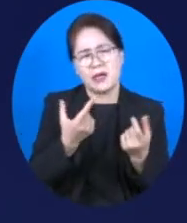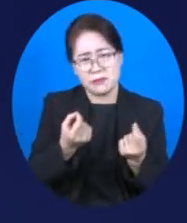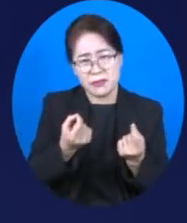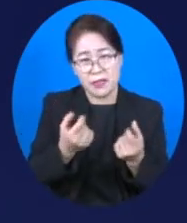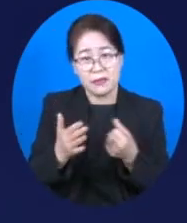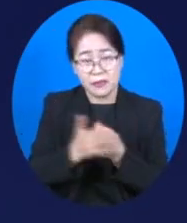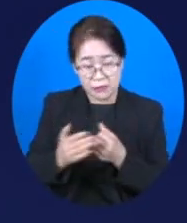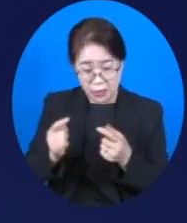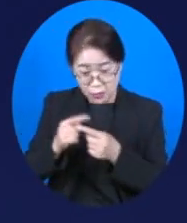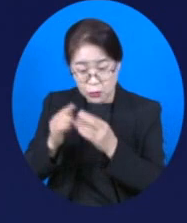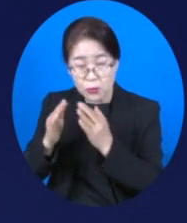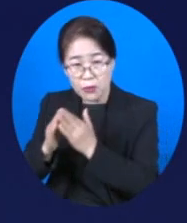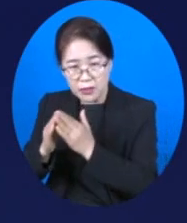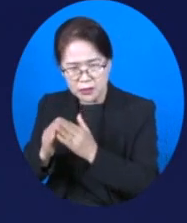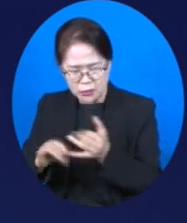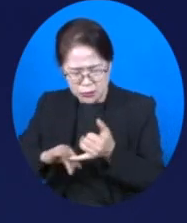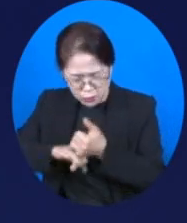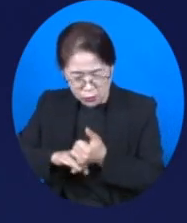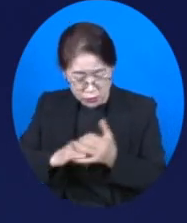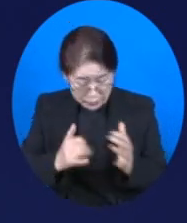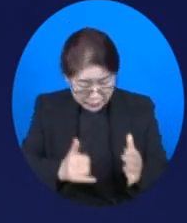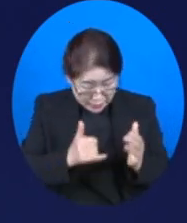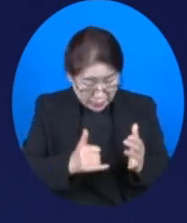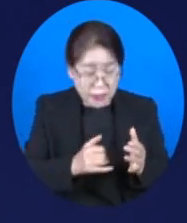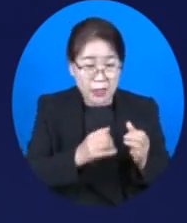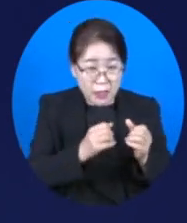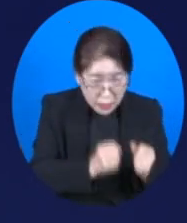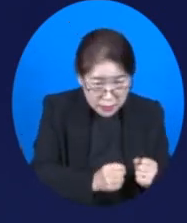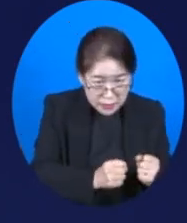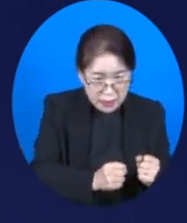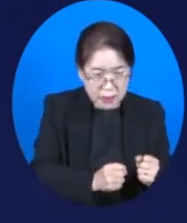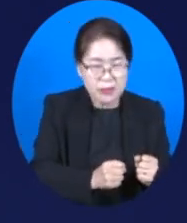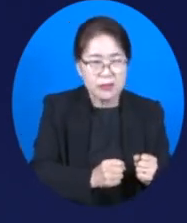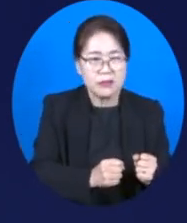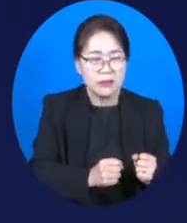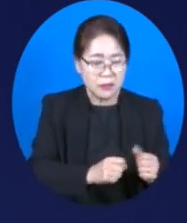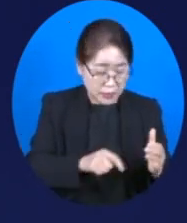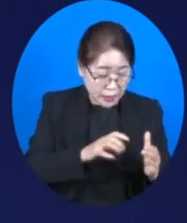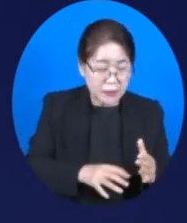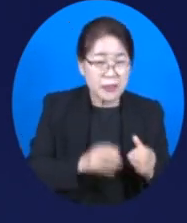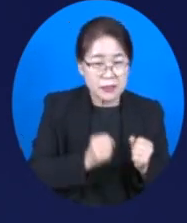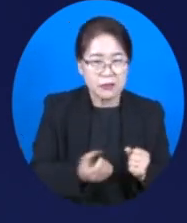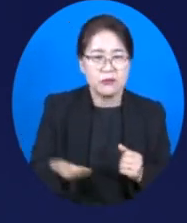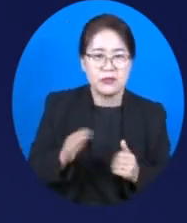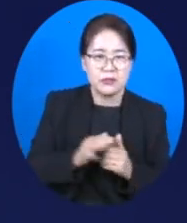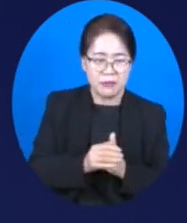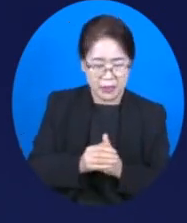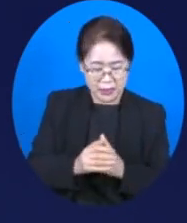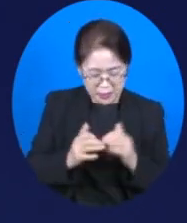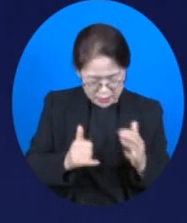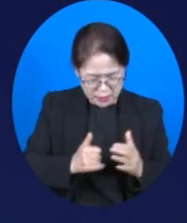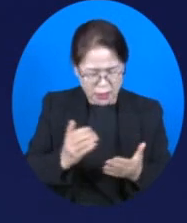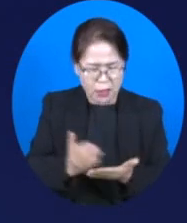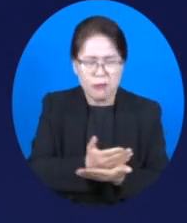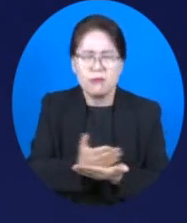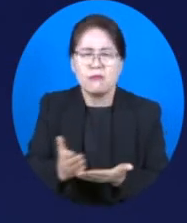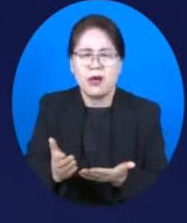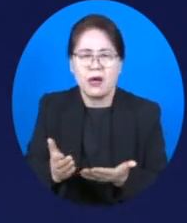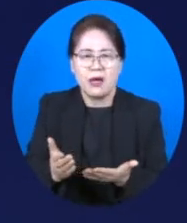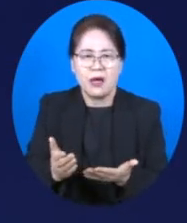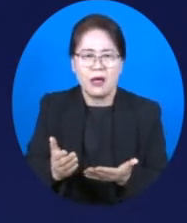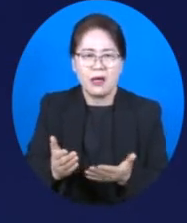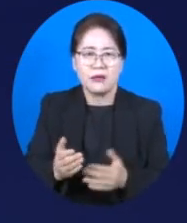그러니까 교회는 반드시 세상 속에 존재해야 되지만 세상과 구별되어야만 된다는